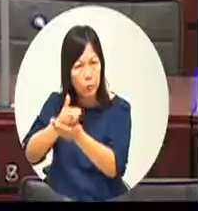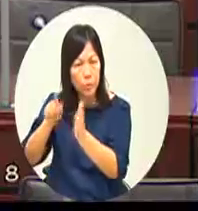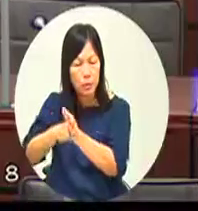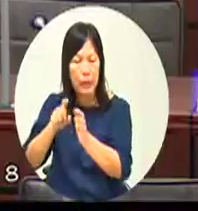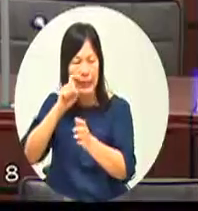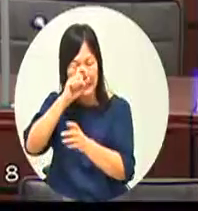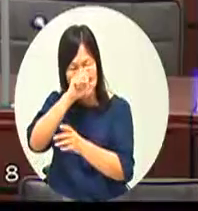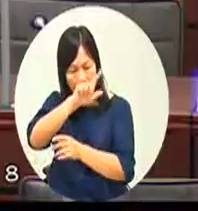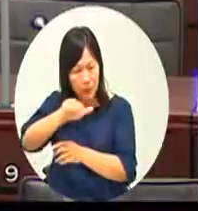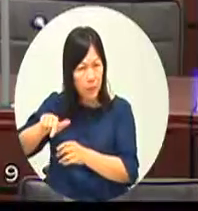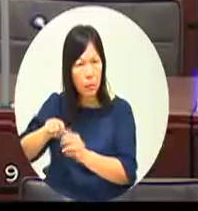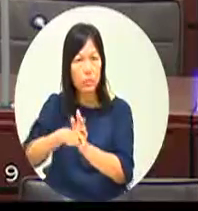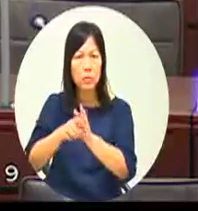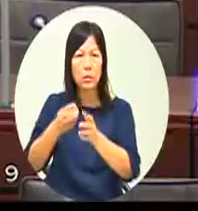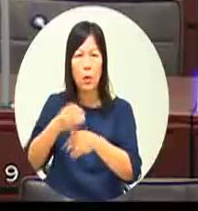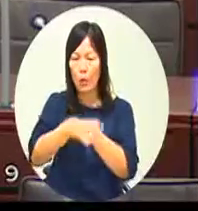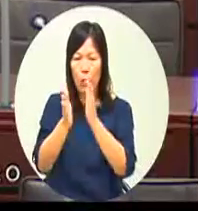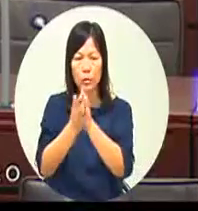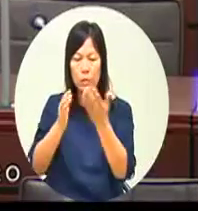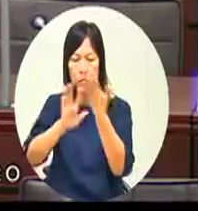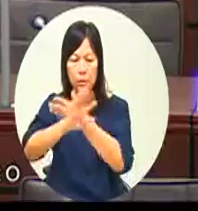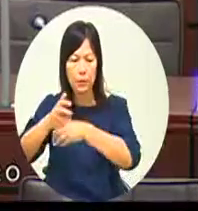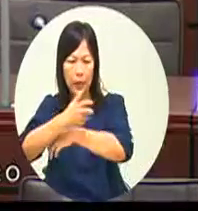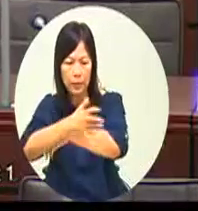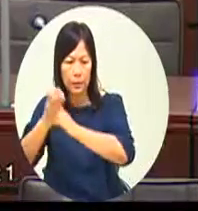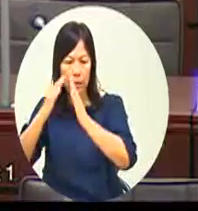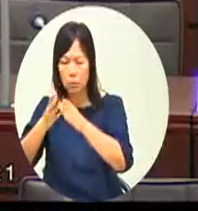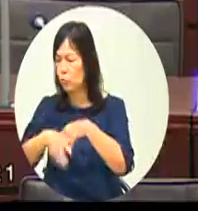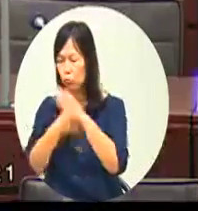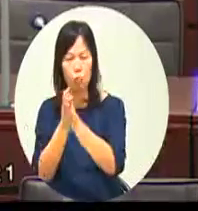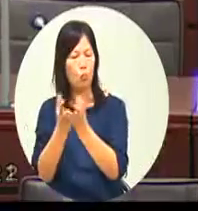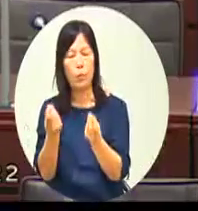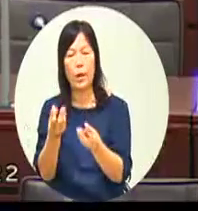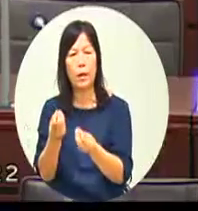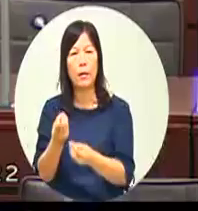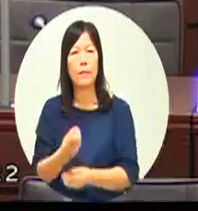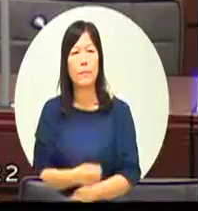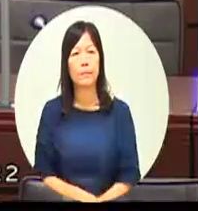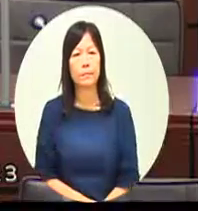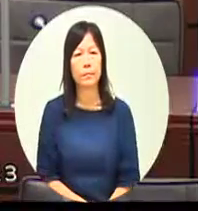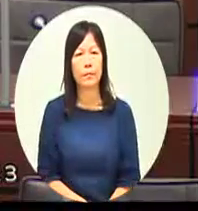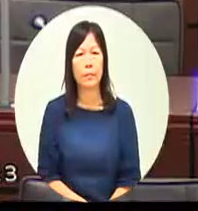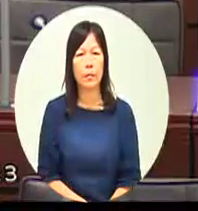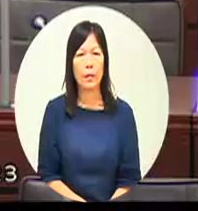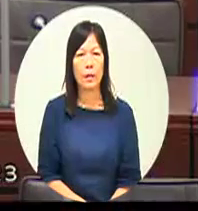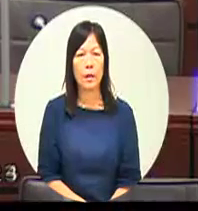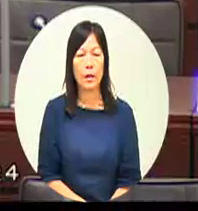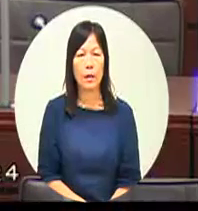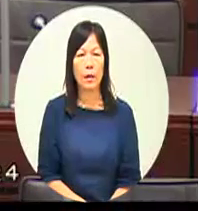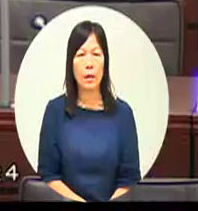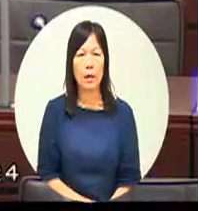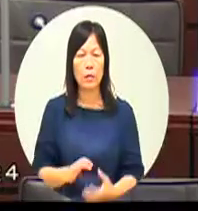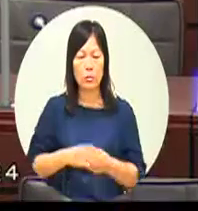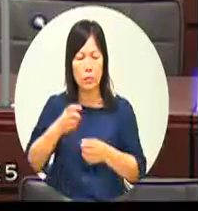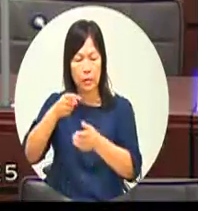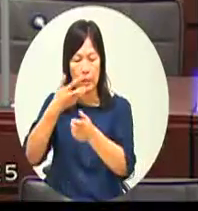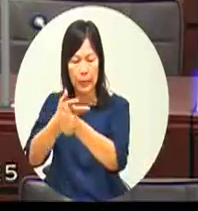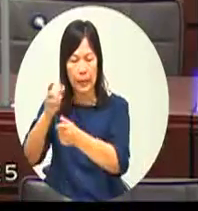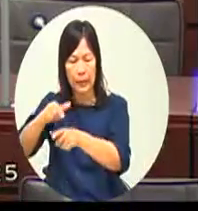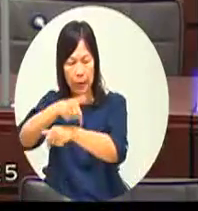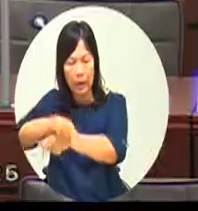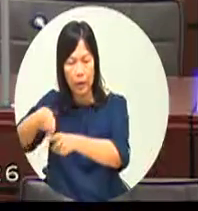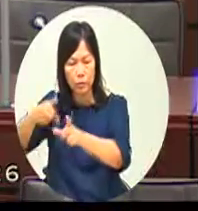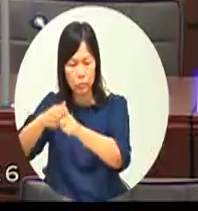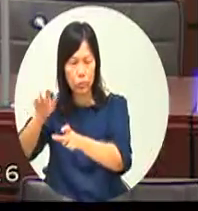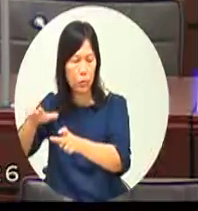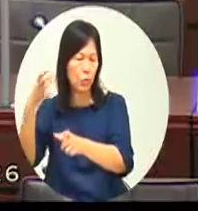圾，完全没有任何外县市的，完全没有任何外县市的垃圾进来南区焚化厂。这